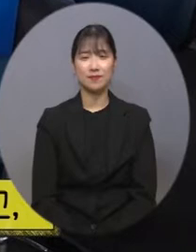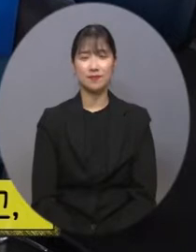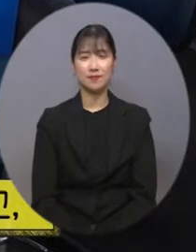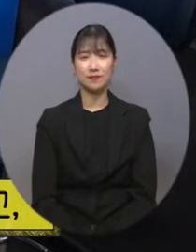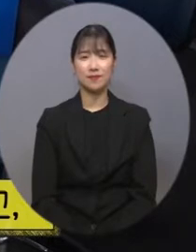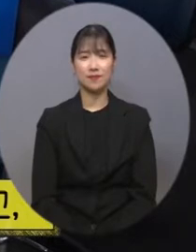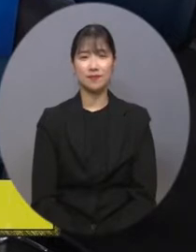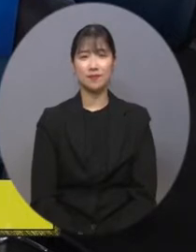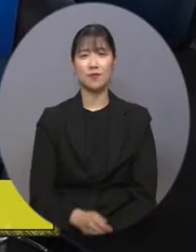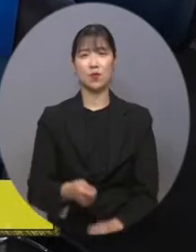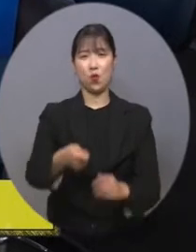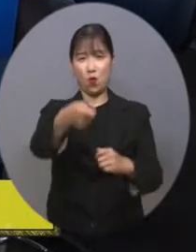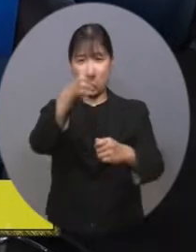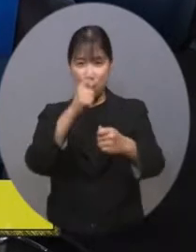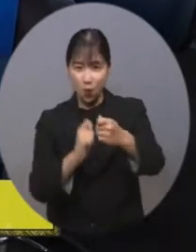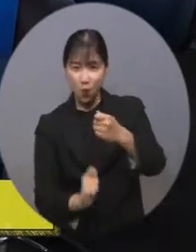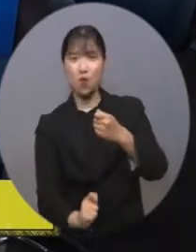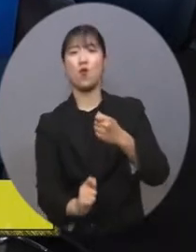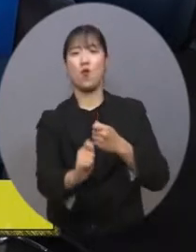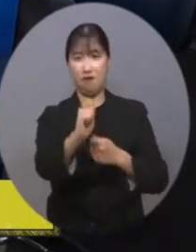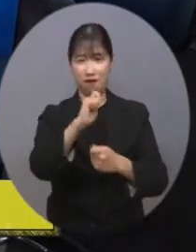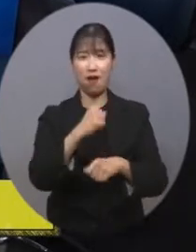이렇게 하고,